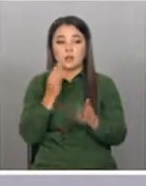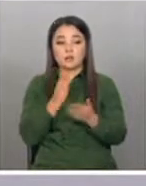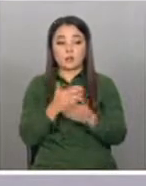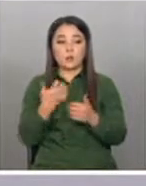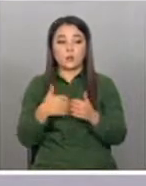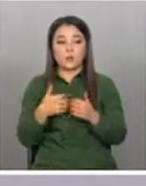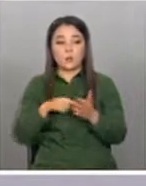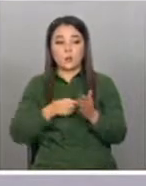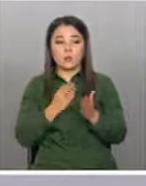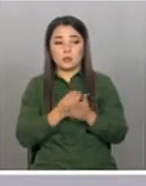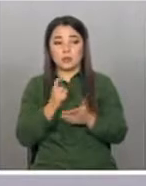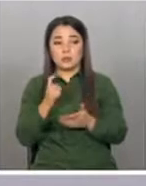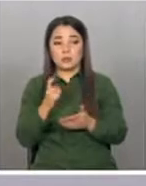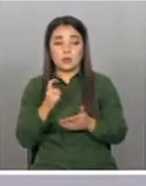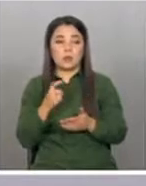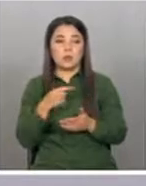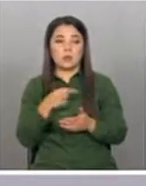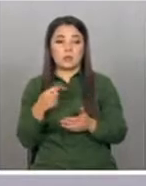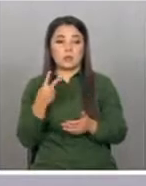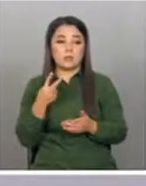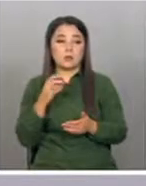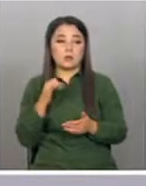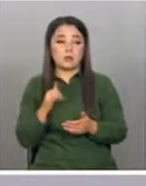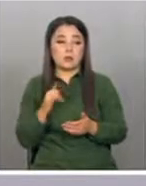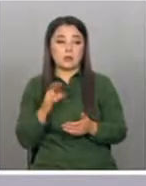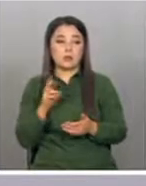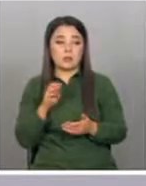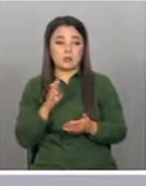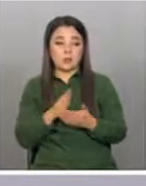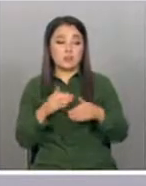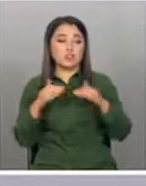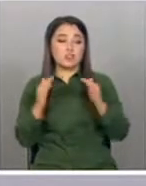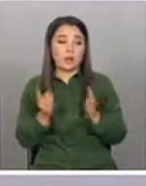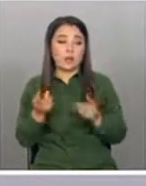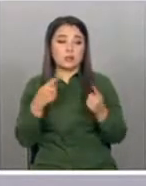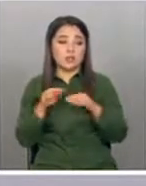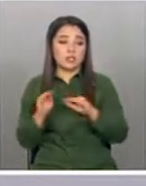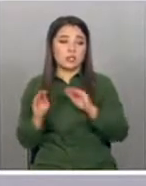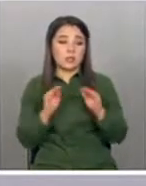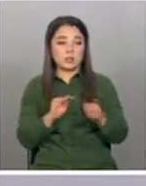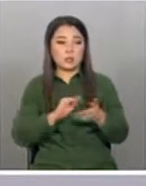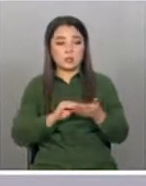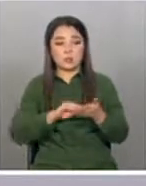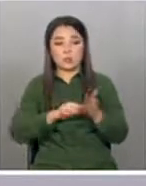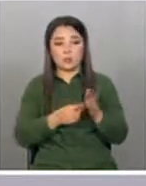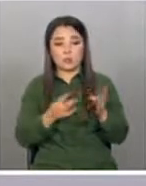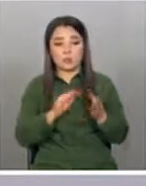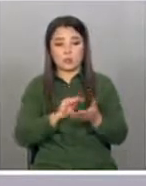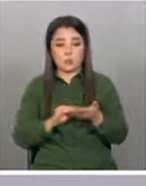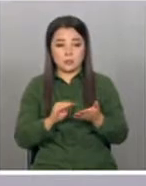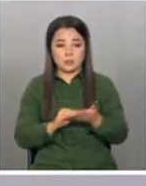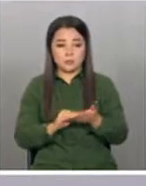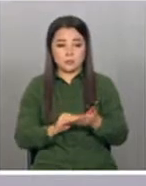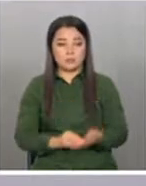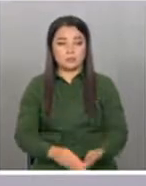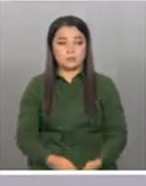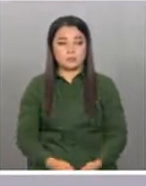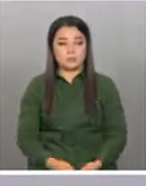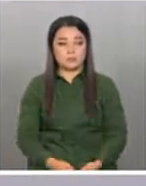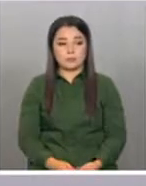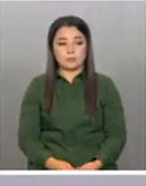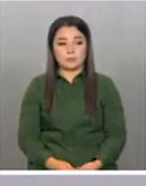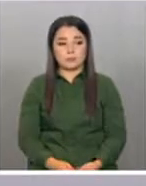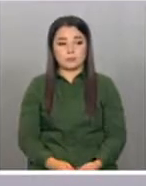көбейткіш x азайтылған 2y квадрат. Оны да жақшаның сыртына шығарып көбейтіп жазамыз. Онда z көбейтілген